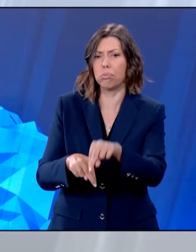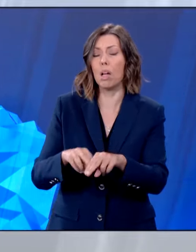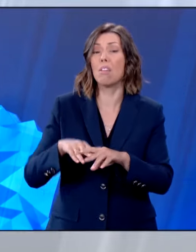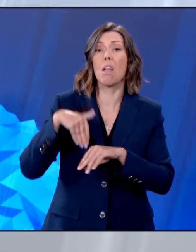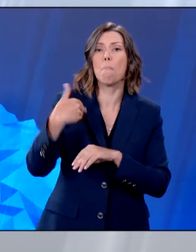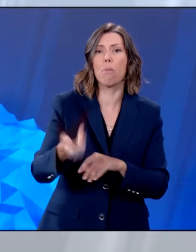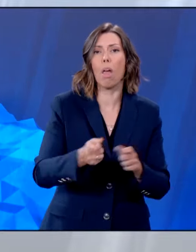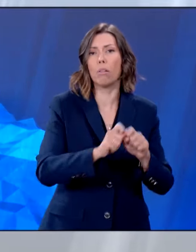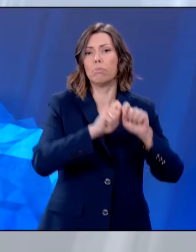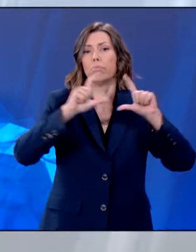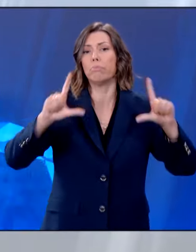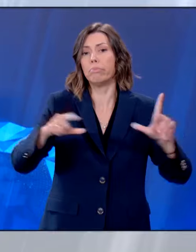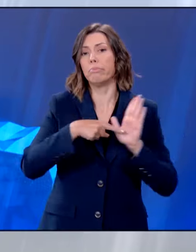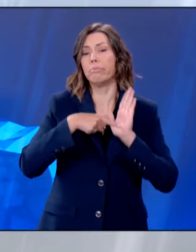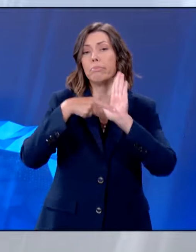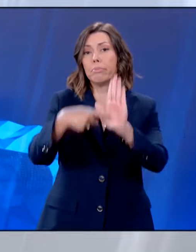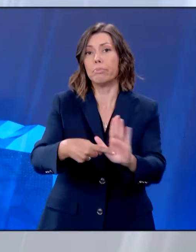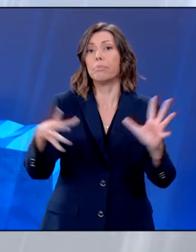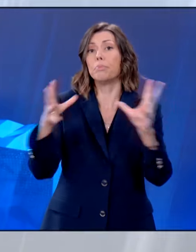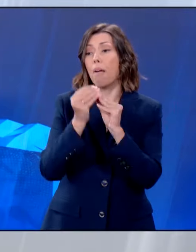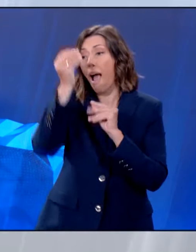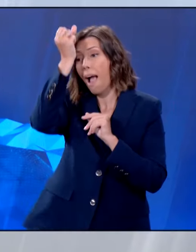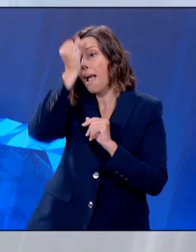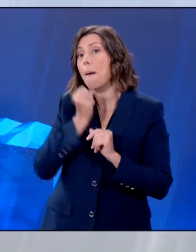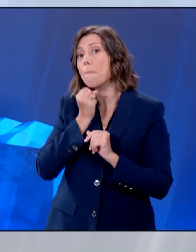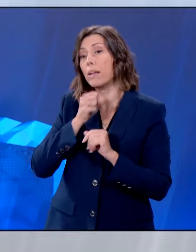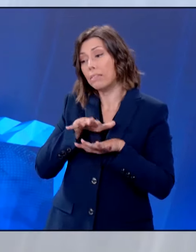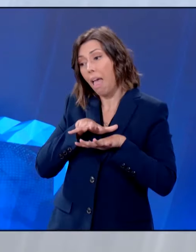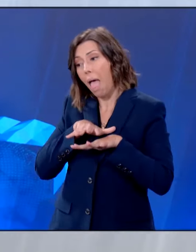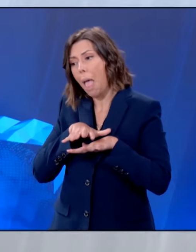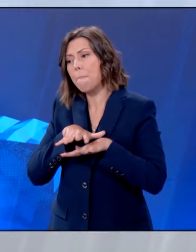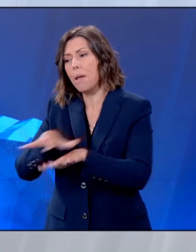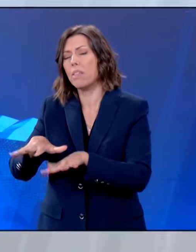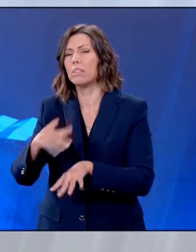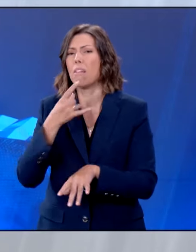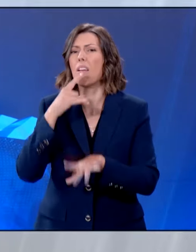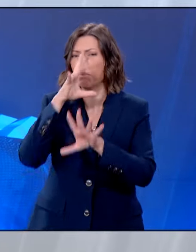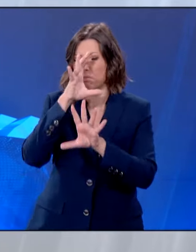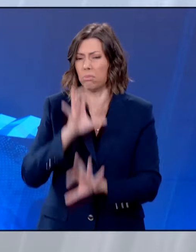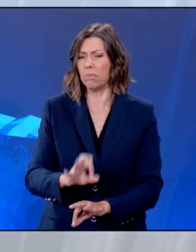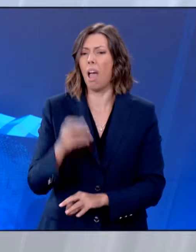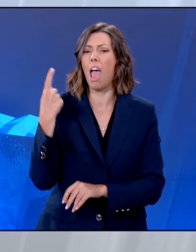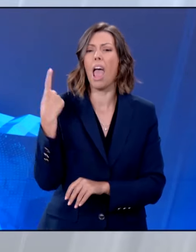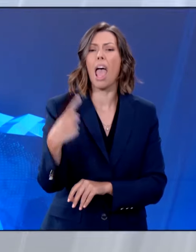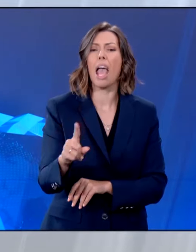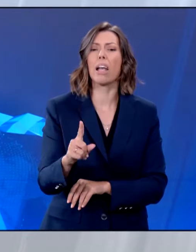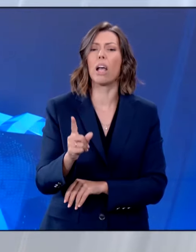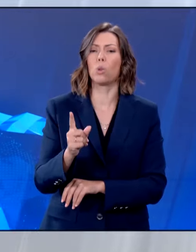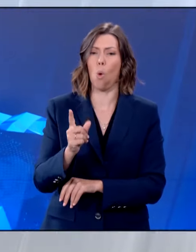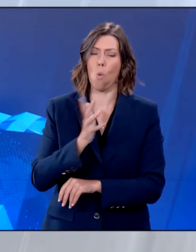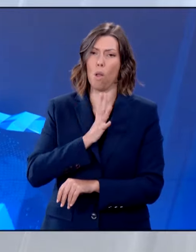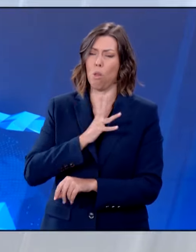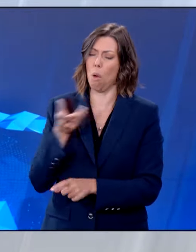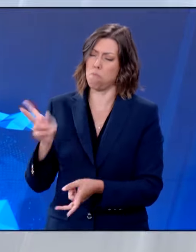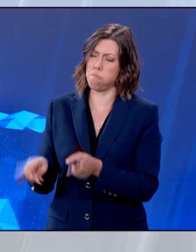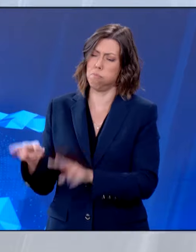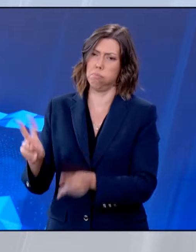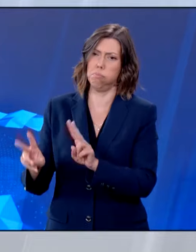από επιθέσεις σε μέλη της Χαμάς, ανακοινώνοντας πως εξουδετέρωσε πάνω από 100 ένοπλους της οργάνωσης σε επιχειρήσεις στη